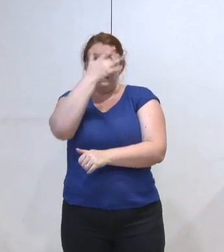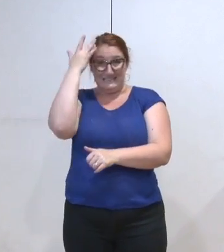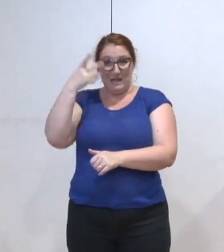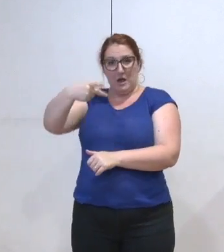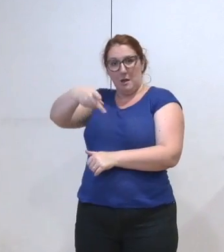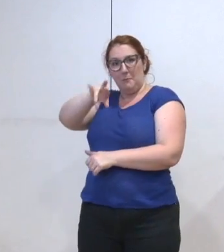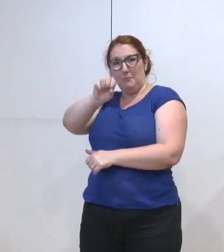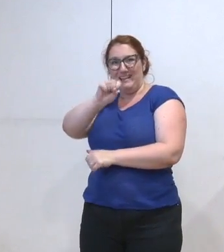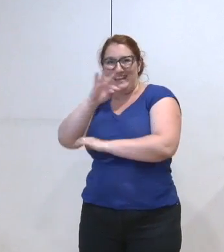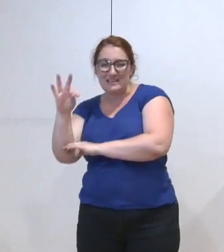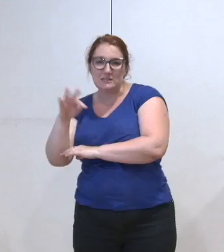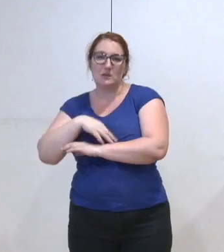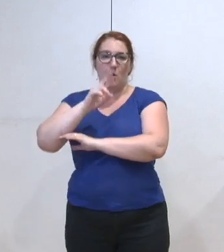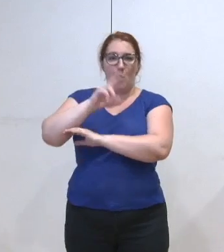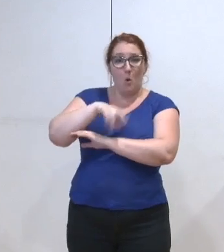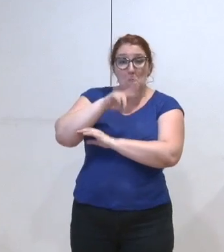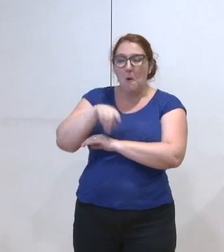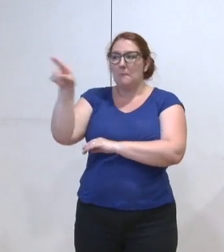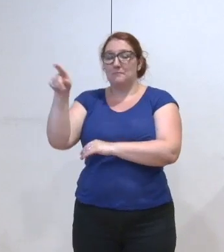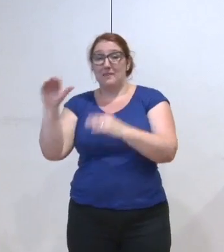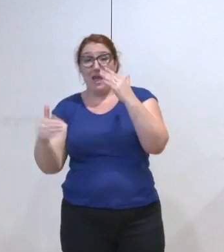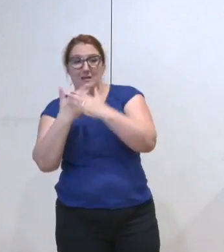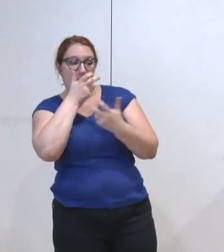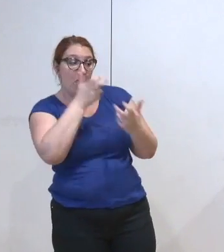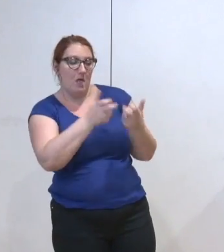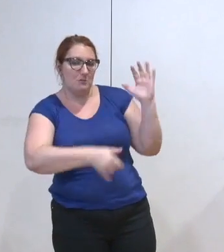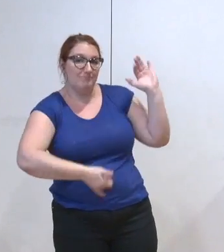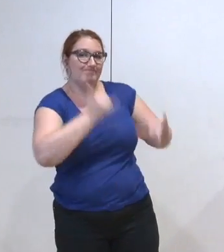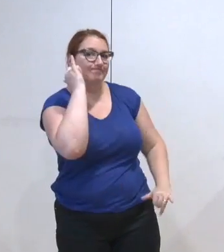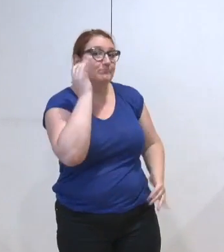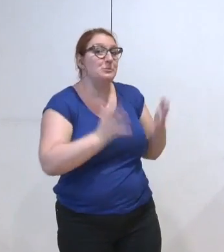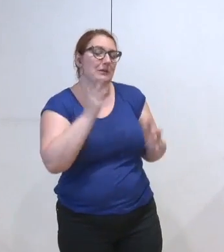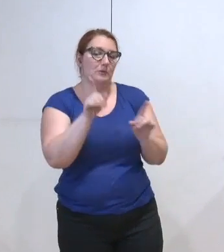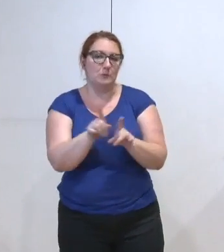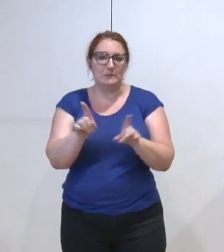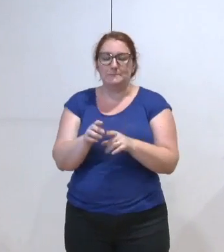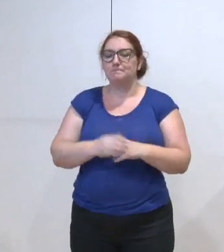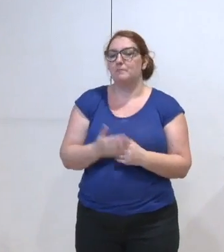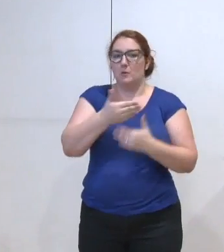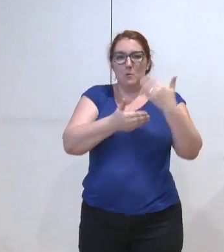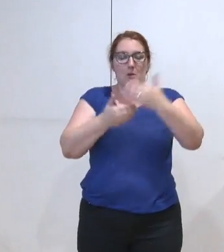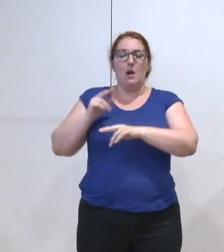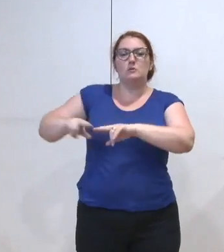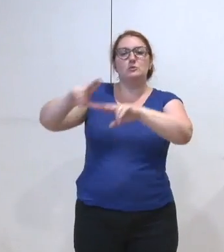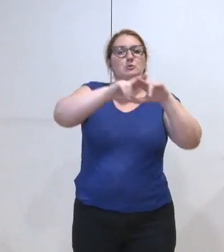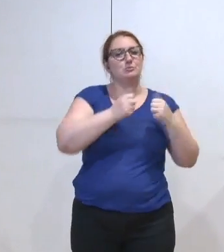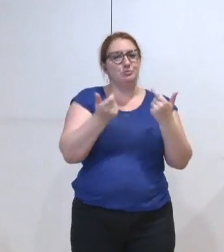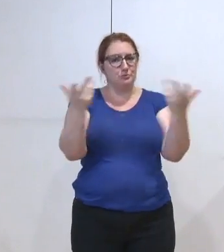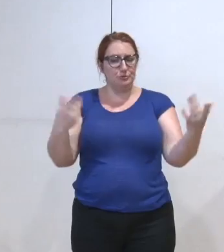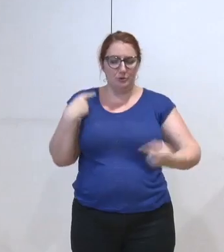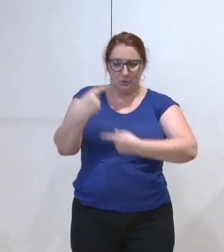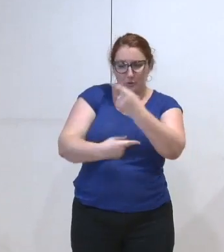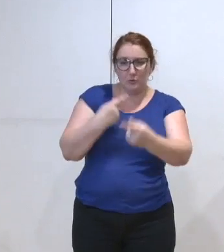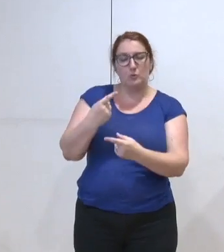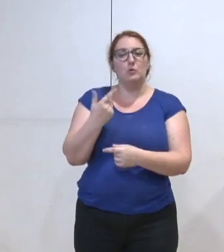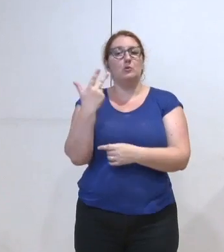ville d'Any est aussi intéressée et il y a plusieurs opérations en cours dont trois écoles justement à bourenbresse des